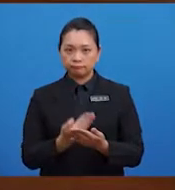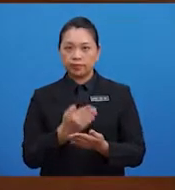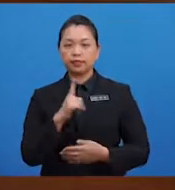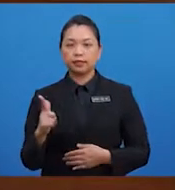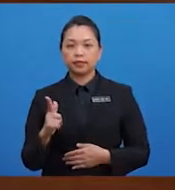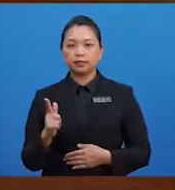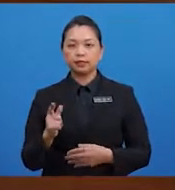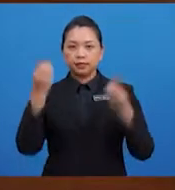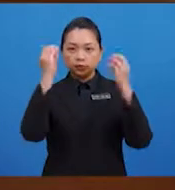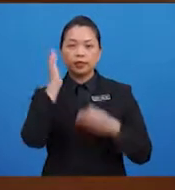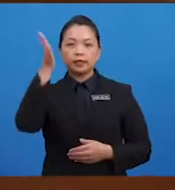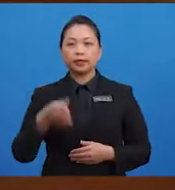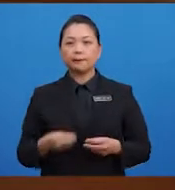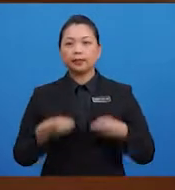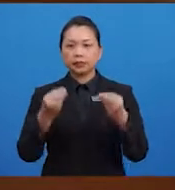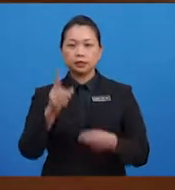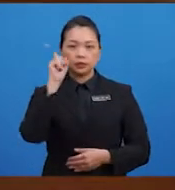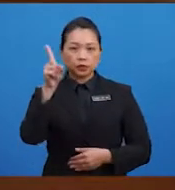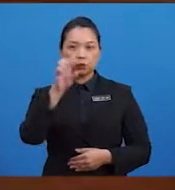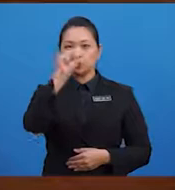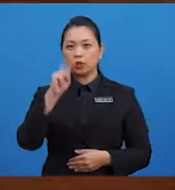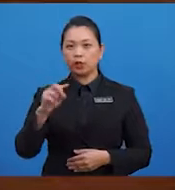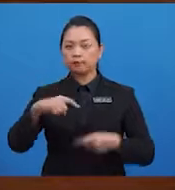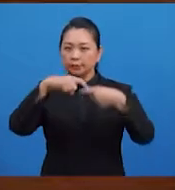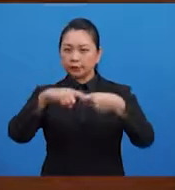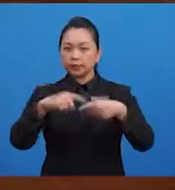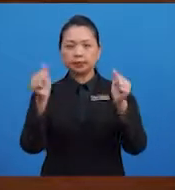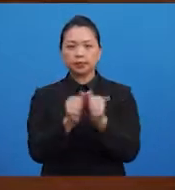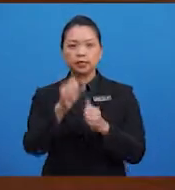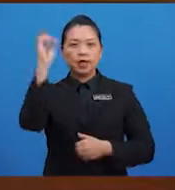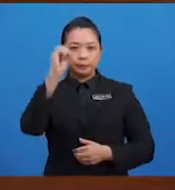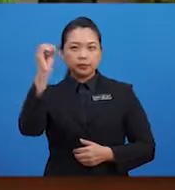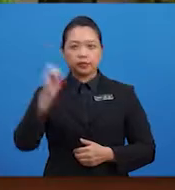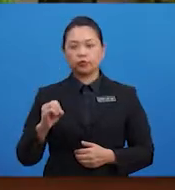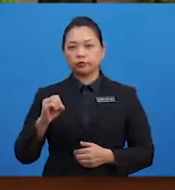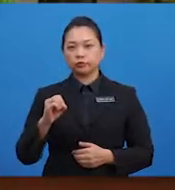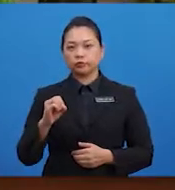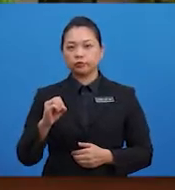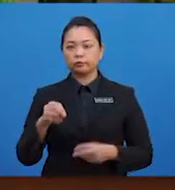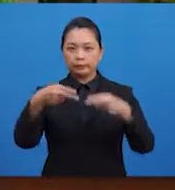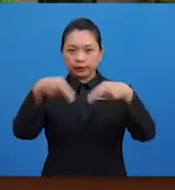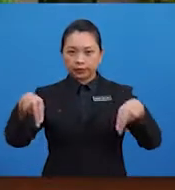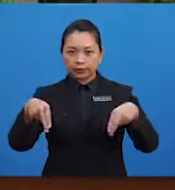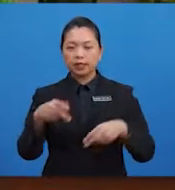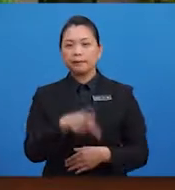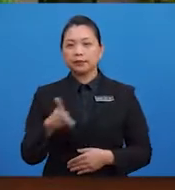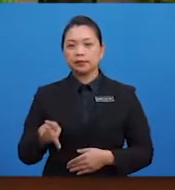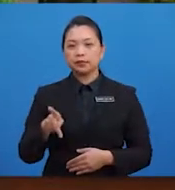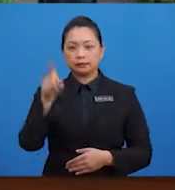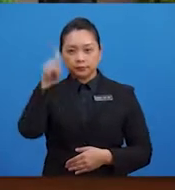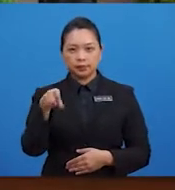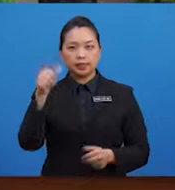Baiklah, saya akan berikan satu soalan berkaitan dengan peratus penetasan dan para pelajar diminta untuk